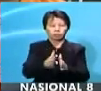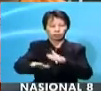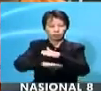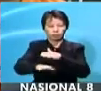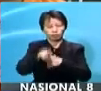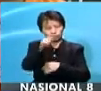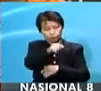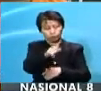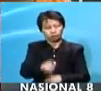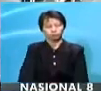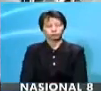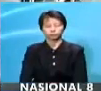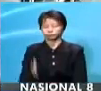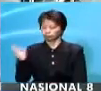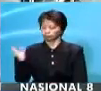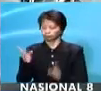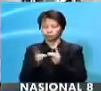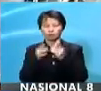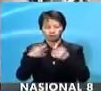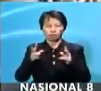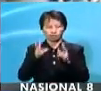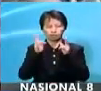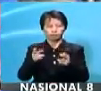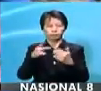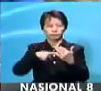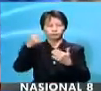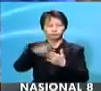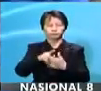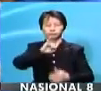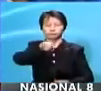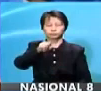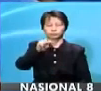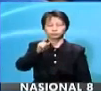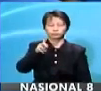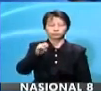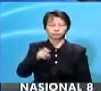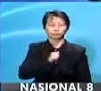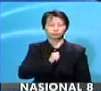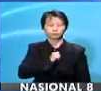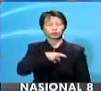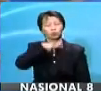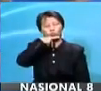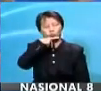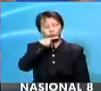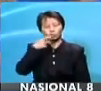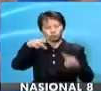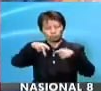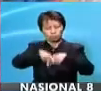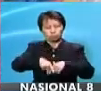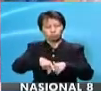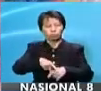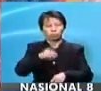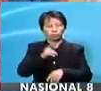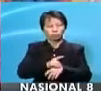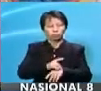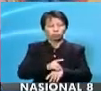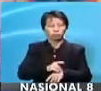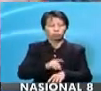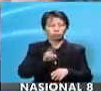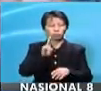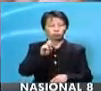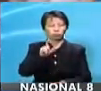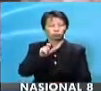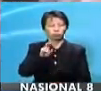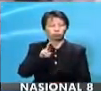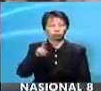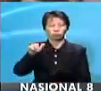sana. Beliau ditemui selepas merasmikan program jati diri pemuda dan puteri UMNO Hulu Terengganu di Kem Bina Semangat Ulu Yam,